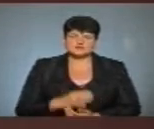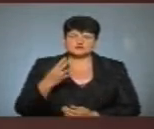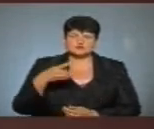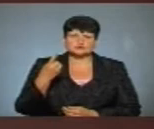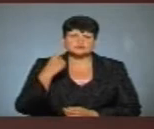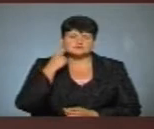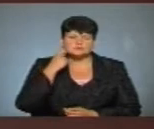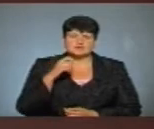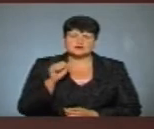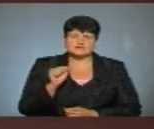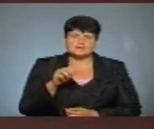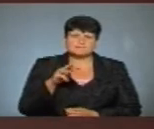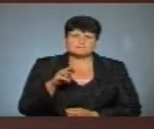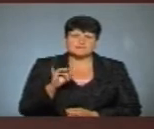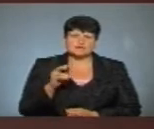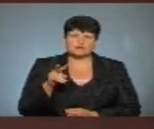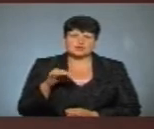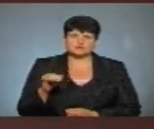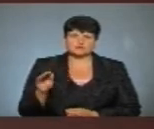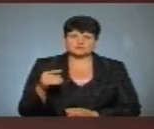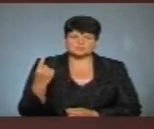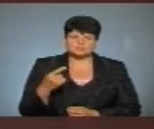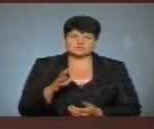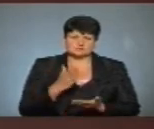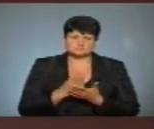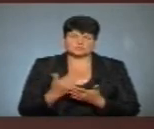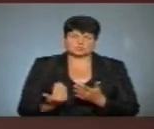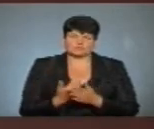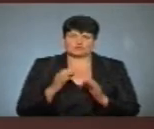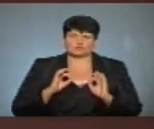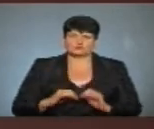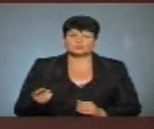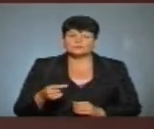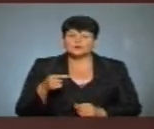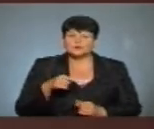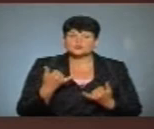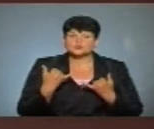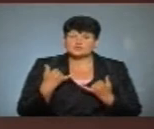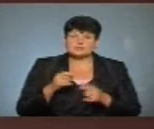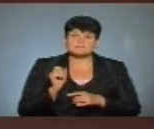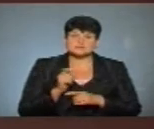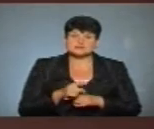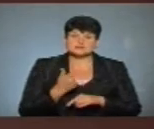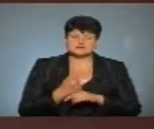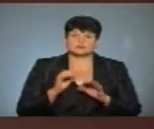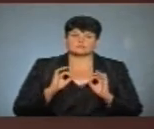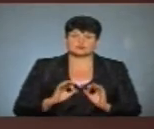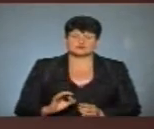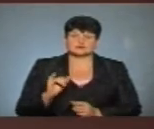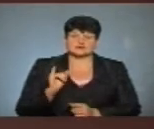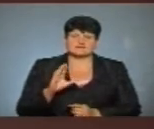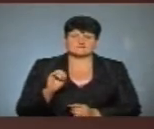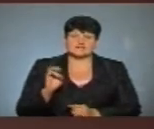41-річний Андрій Миколайчук з Житомирщини став новим прокурором Тернопільщини. Його сьогодні призначила генпрокурорка Ірина